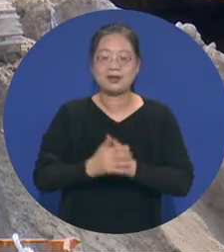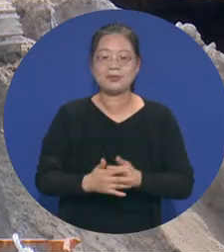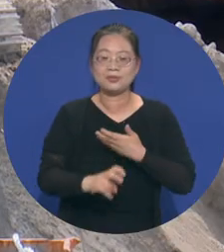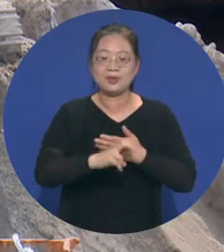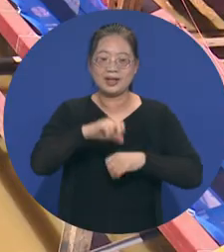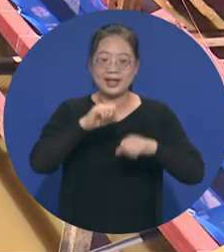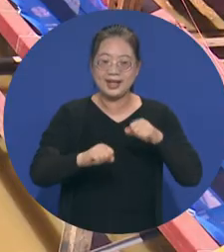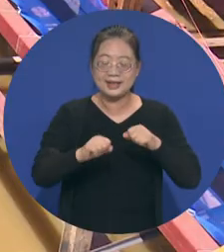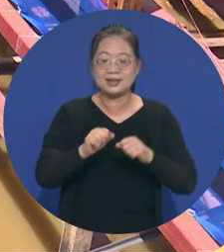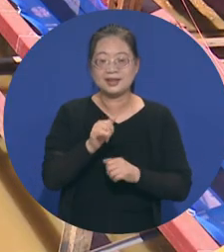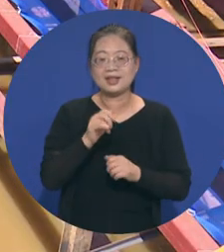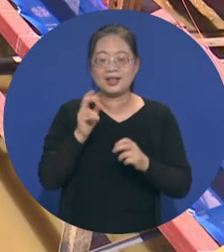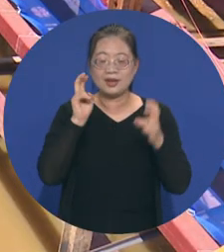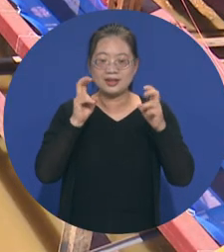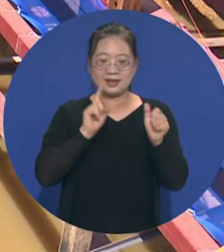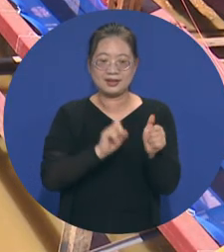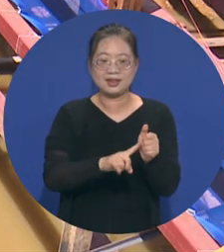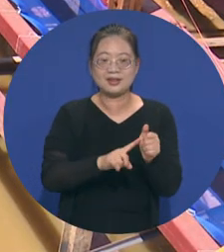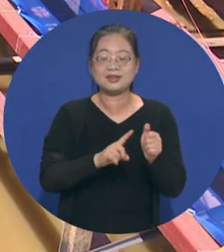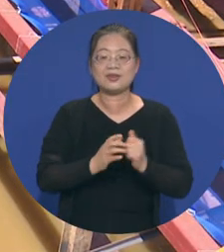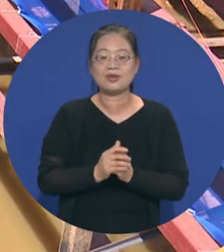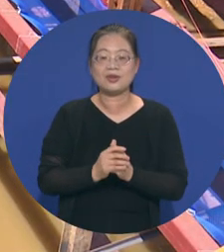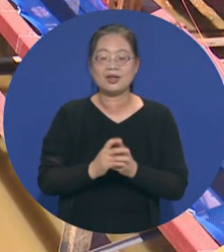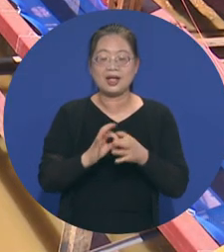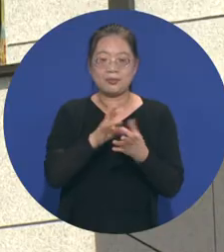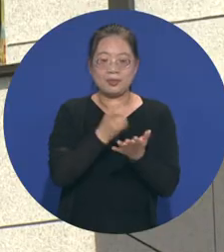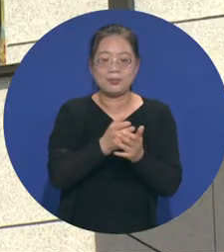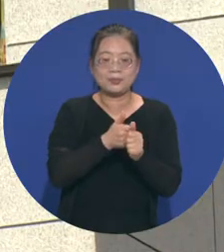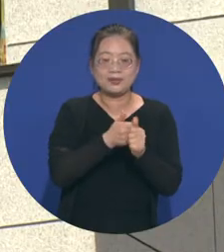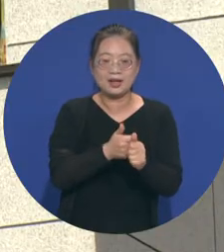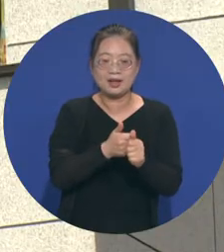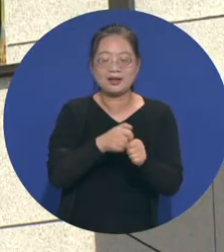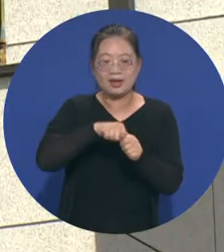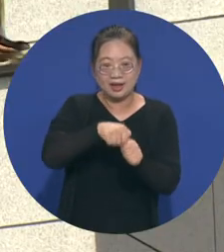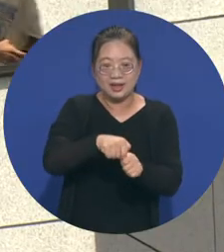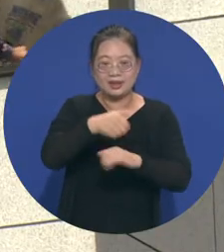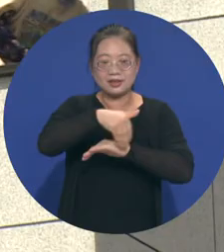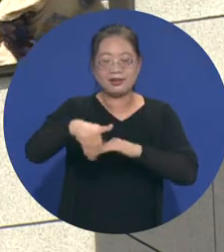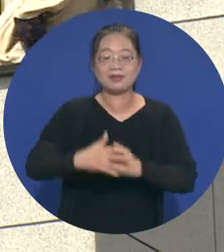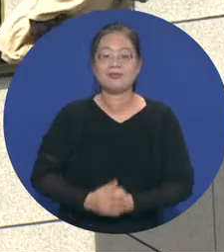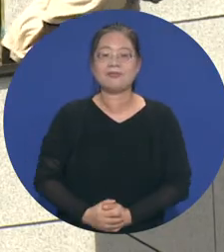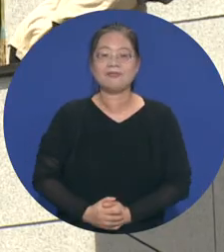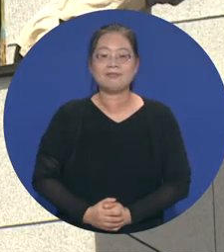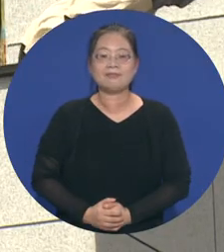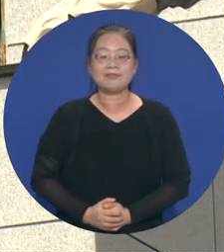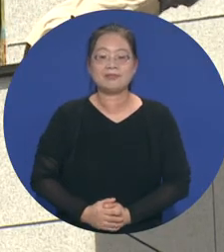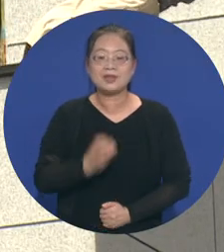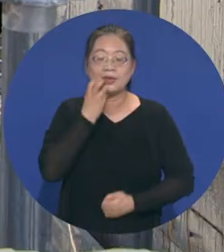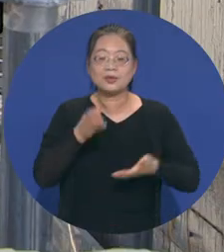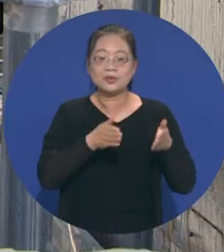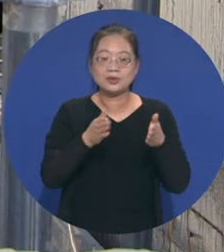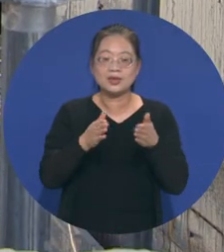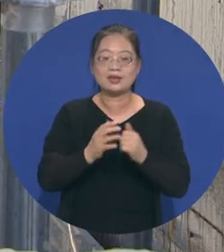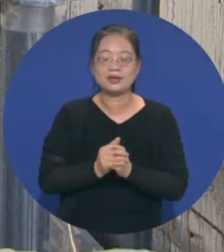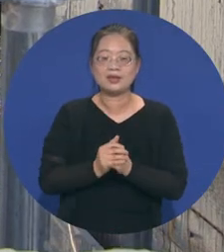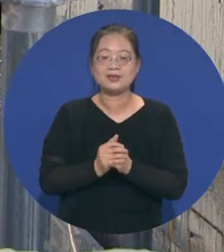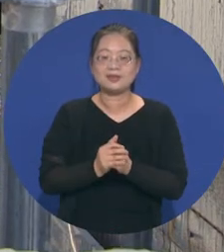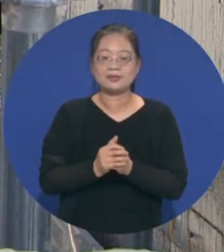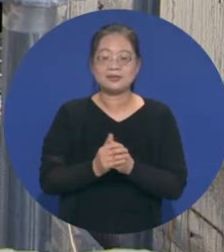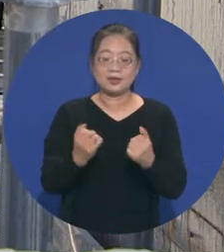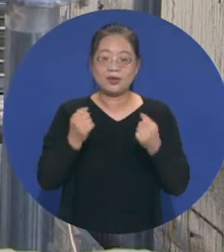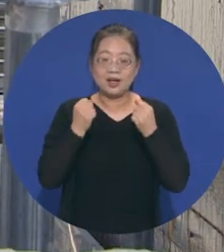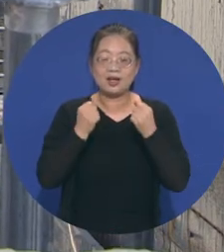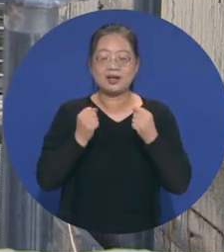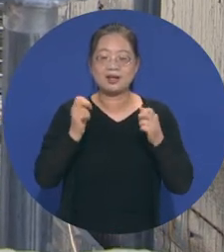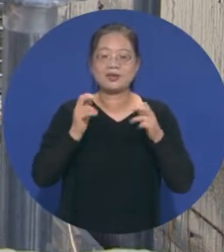대상이며 불법 행위를 자행하는 업체에 대해서는 관계 법령에 따라 처분할 예정입니다 경기도는